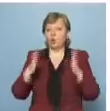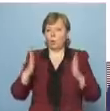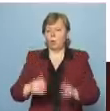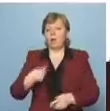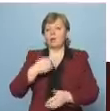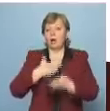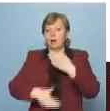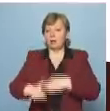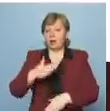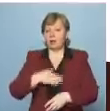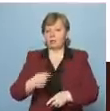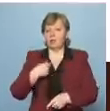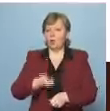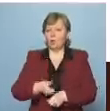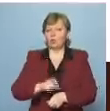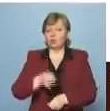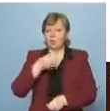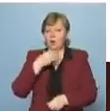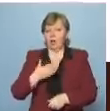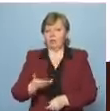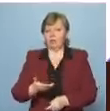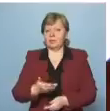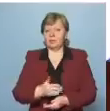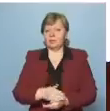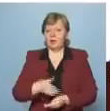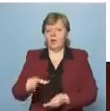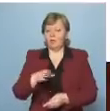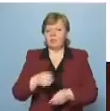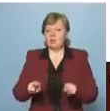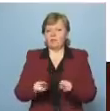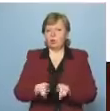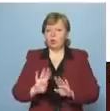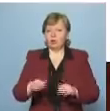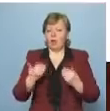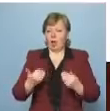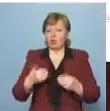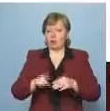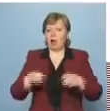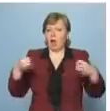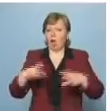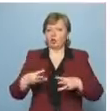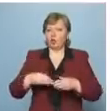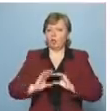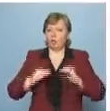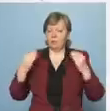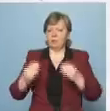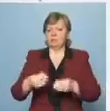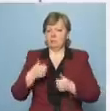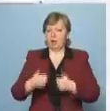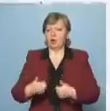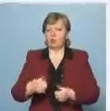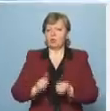конечно. Все борта новые, пластик, это деревянные были уже. Ну, уже все равно не то. Все уже как в ледовом. Пластик у борта хорошо стало. В